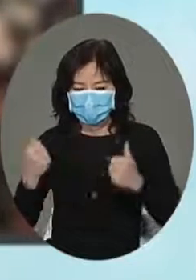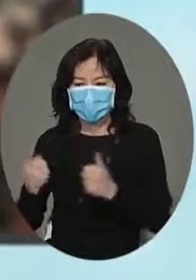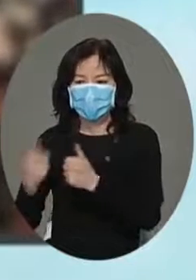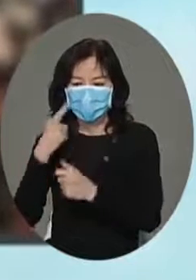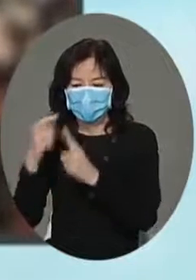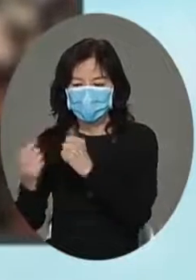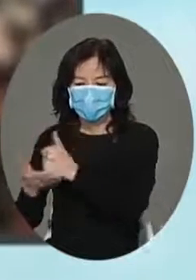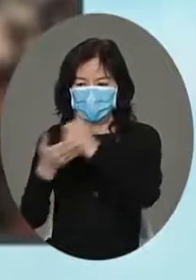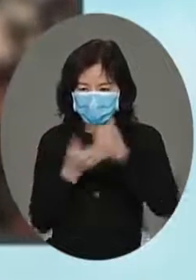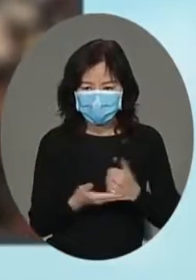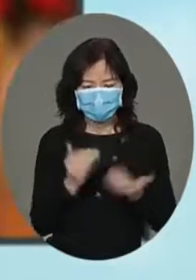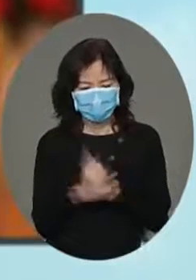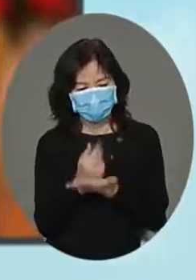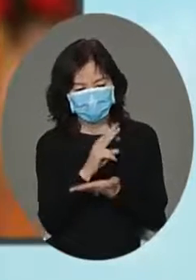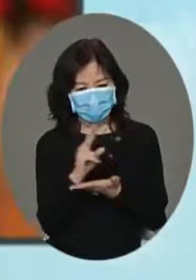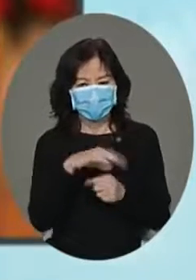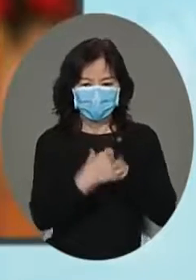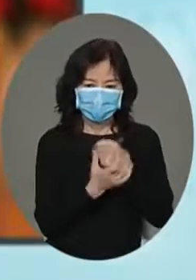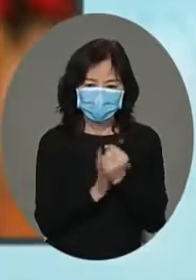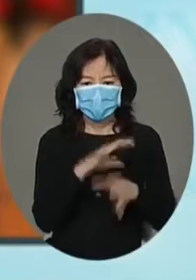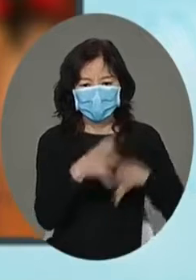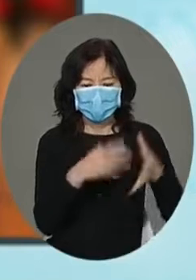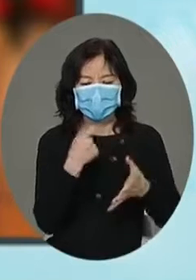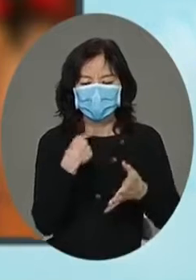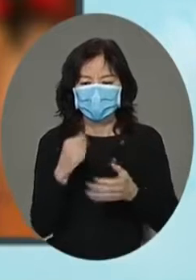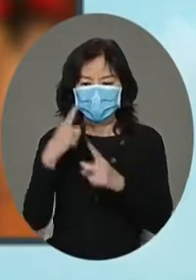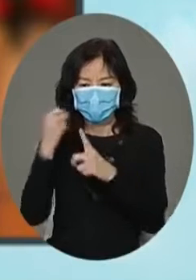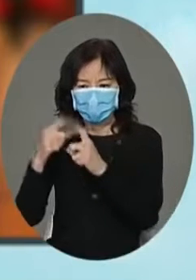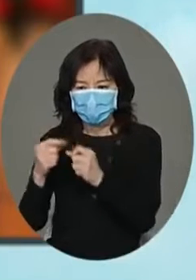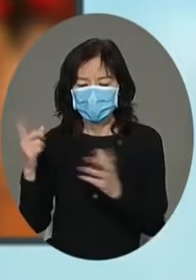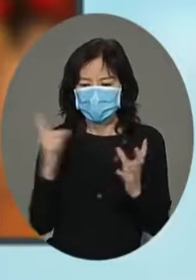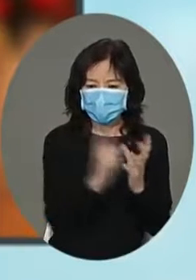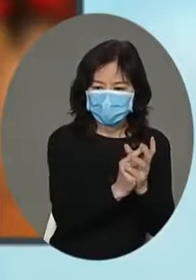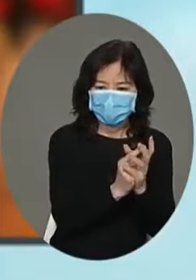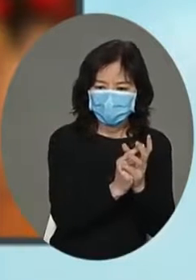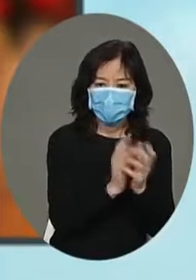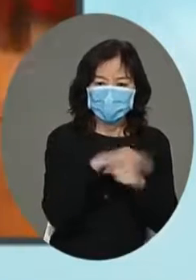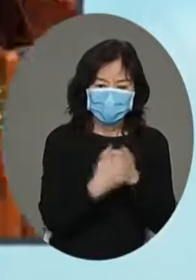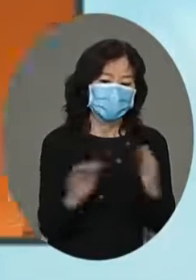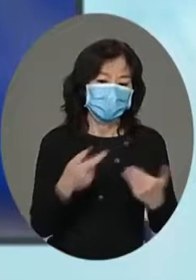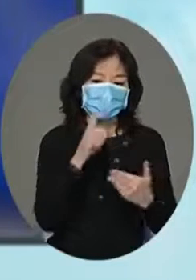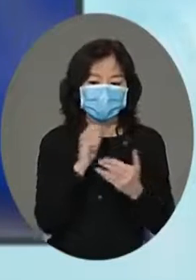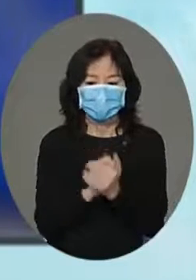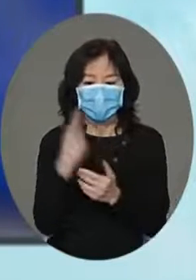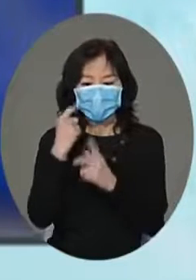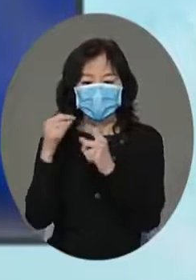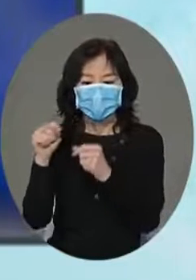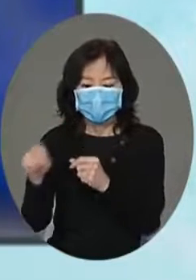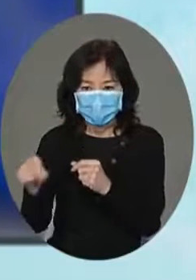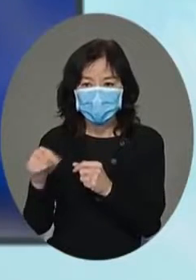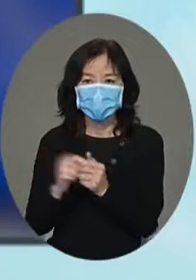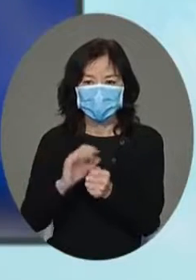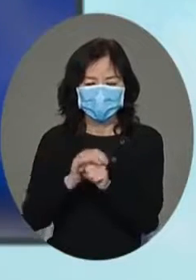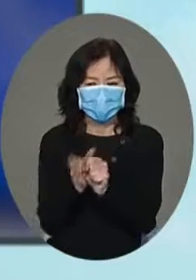以觀察員身份參與世衛大會，認為台灣的加入將令全球受益。 Taiwan has given a great example